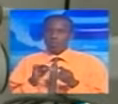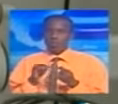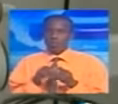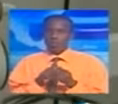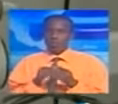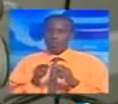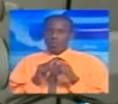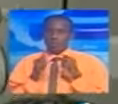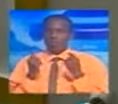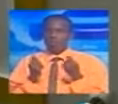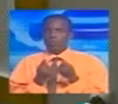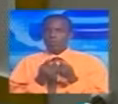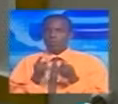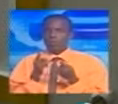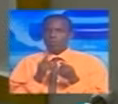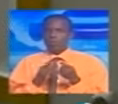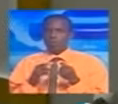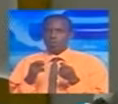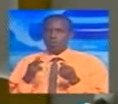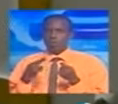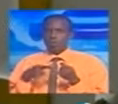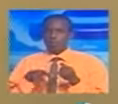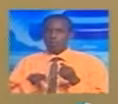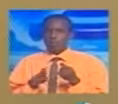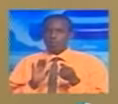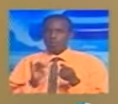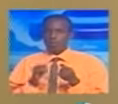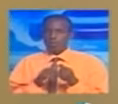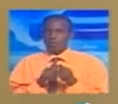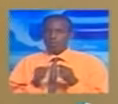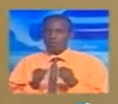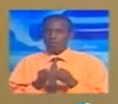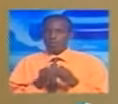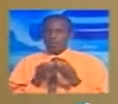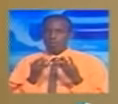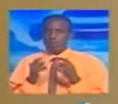effectue l'ensemble des radios pulmonaires, abdominales ainsi que